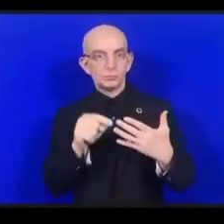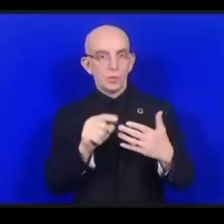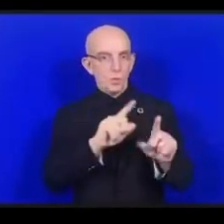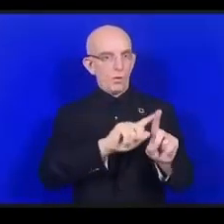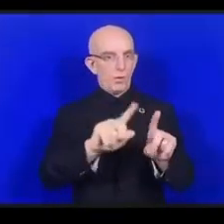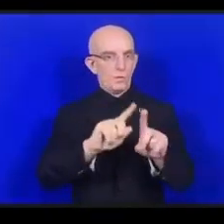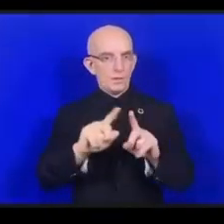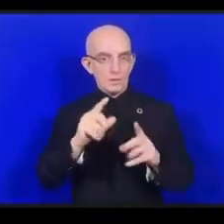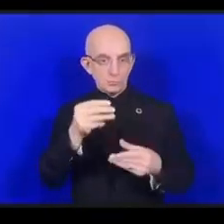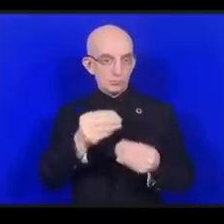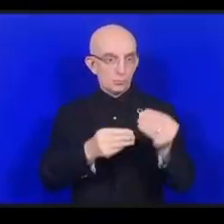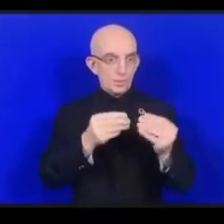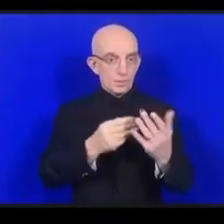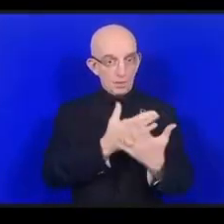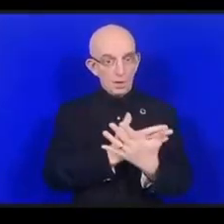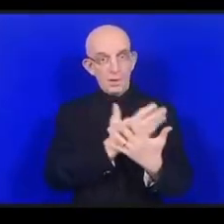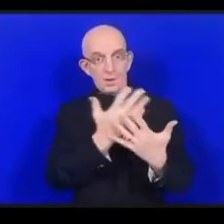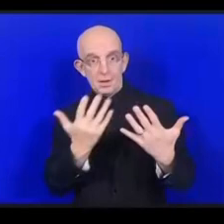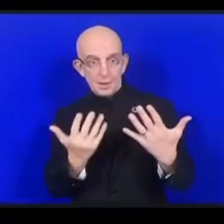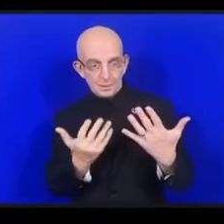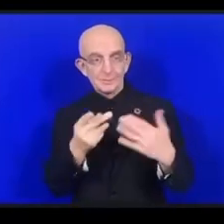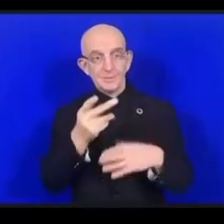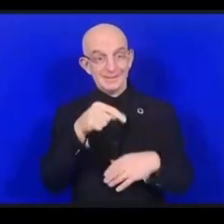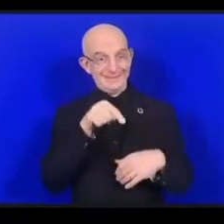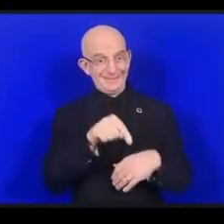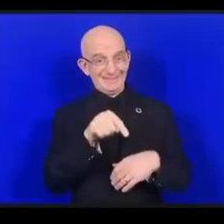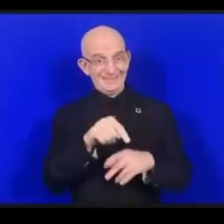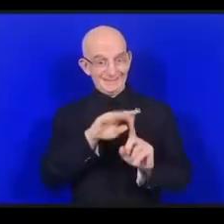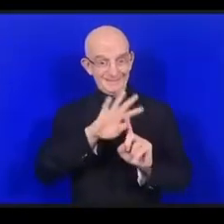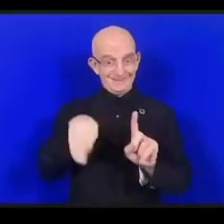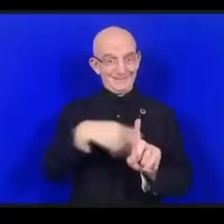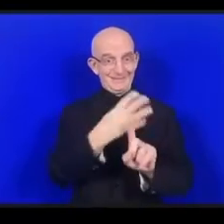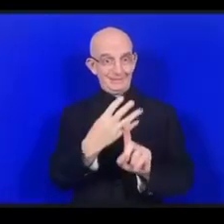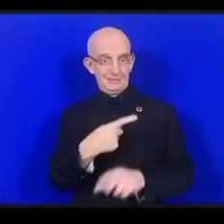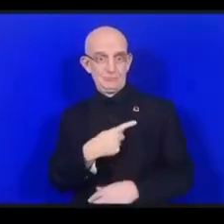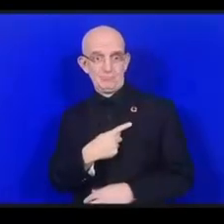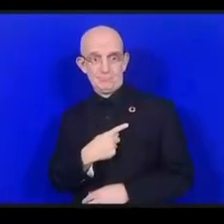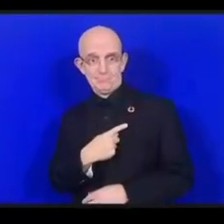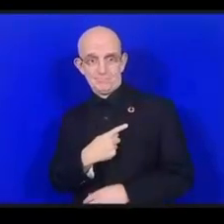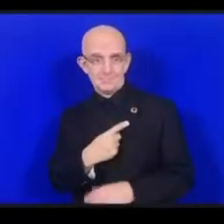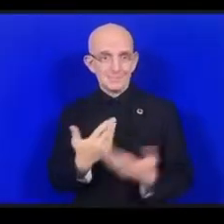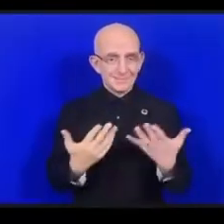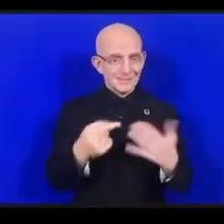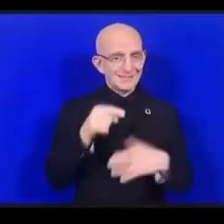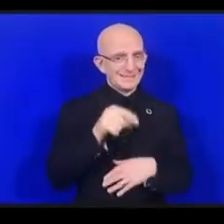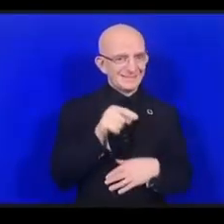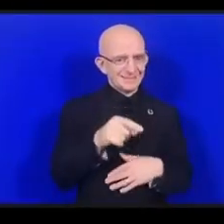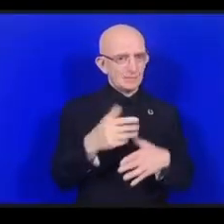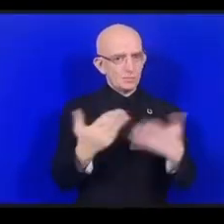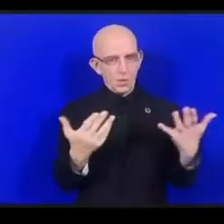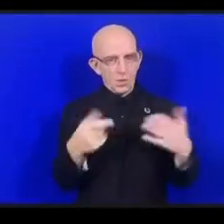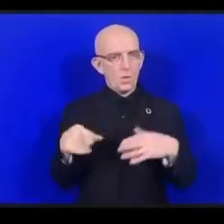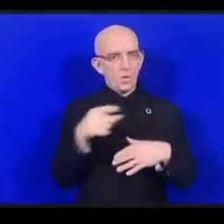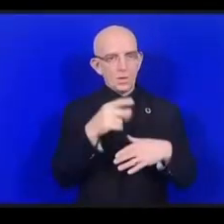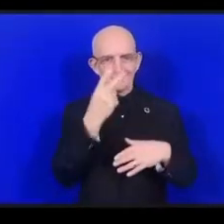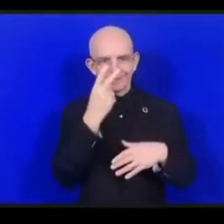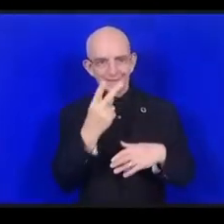可持续发展目标几乎所有的这些目标都可以通过